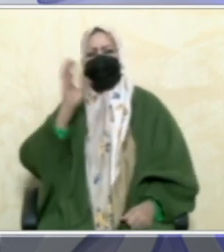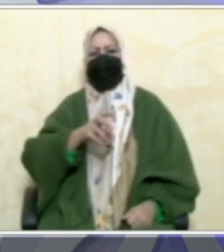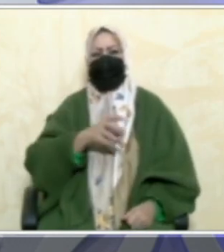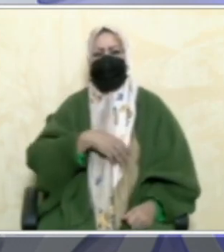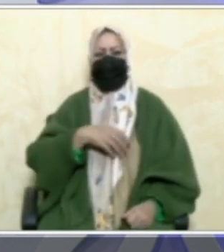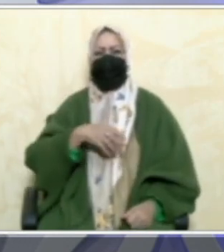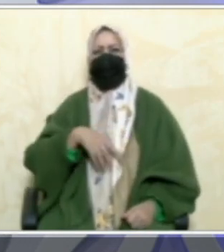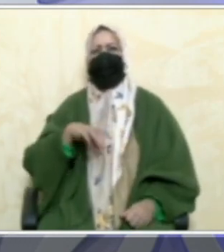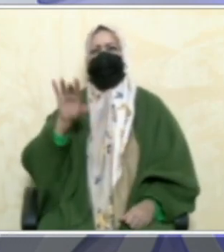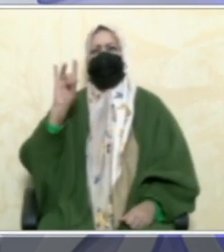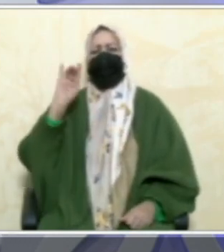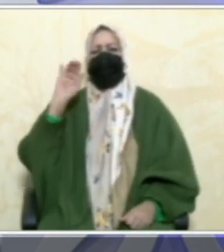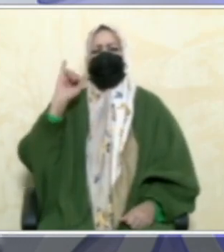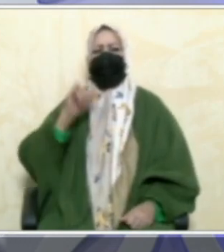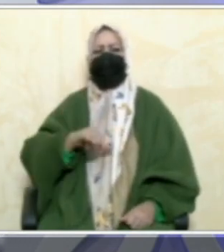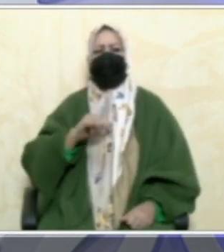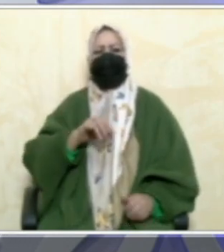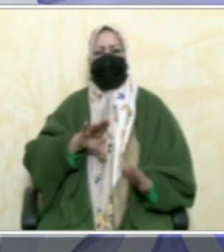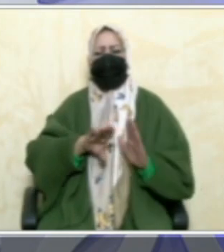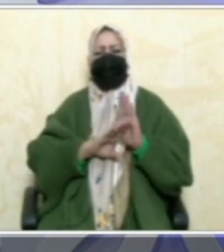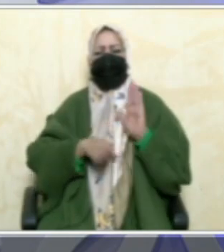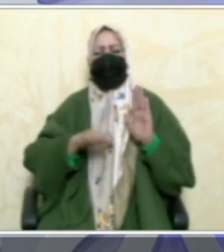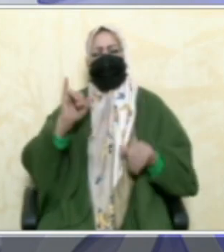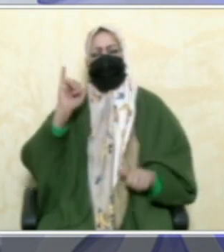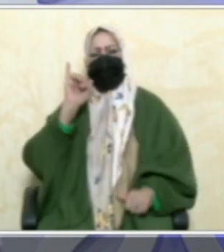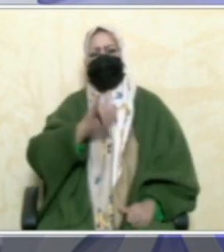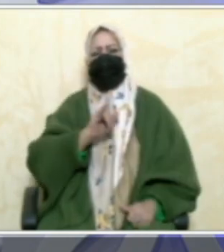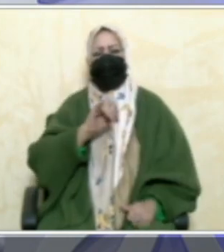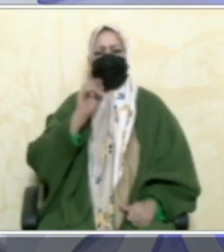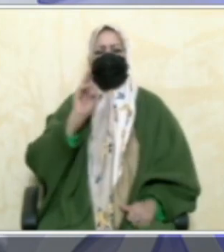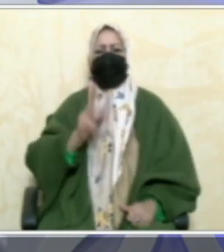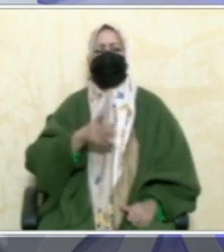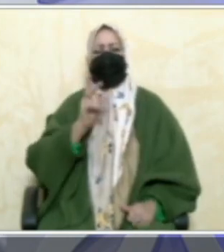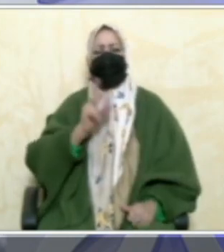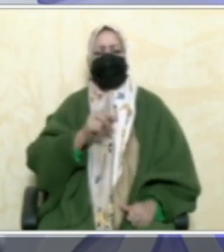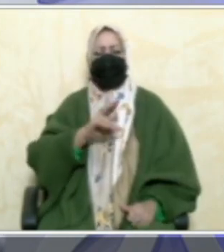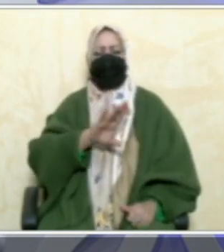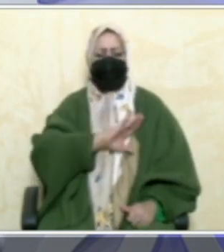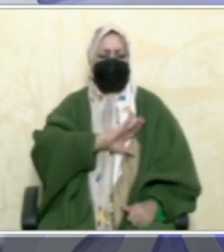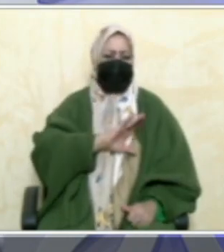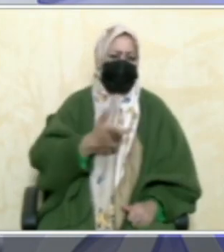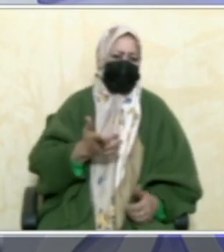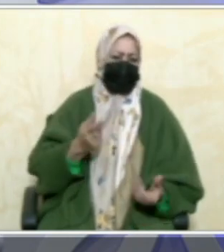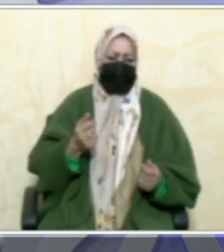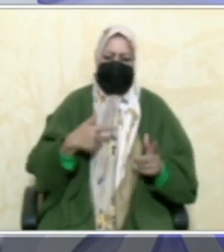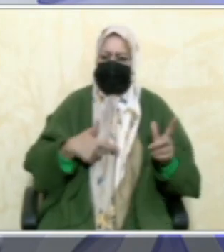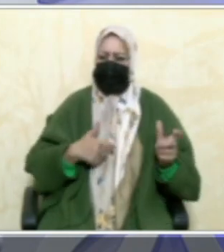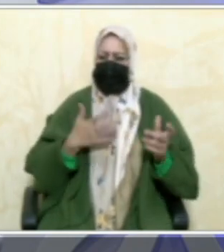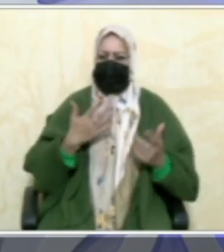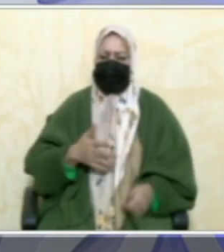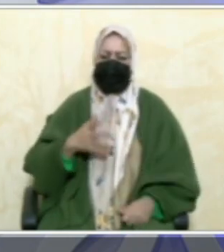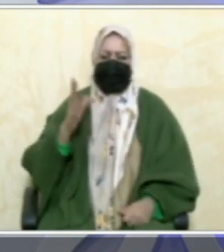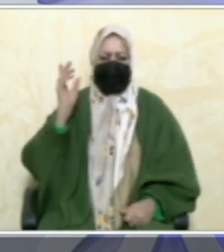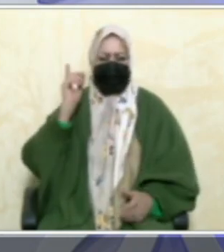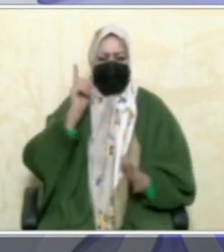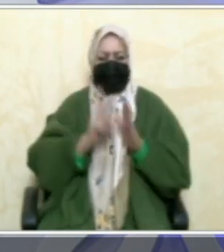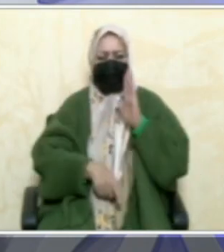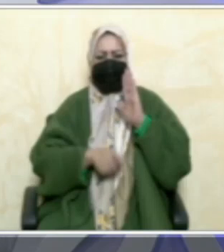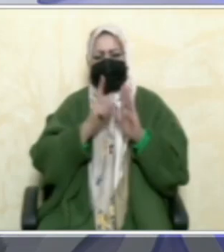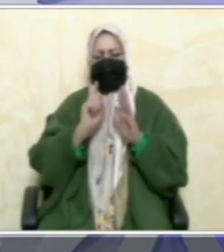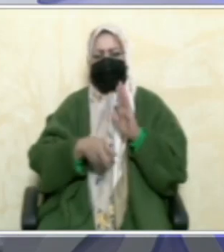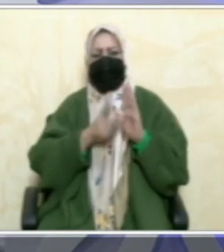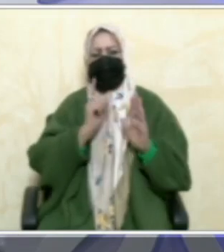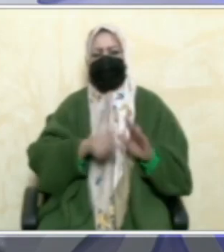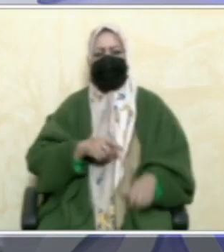وكذا، تستعمل ضد المدنيين. وغزة معروفة، غزة أكثر مكان